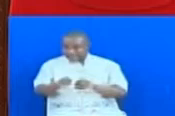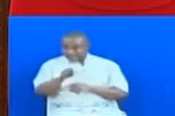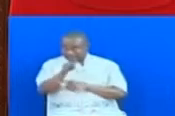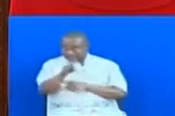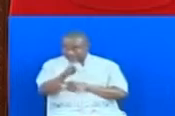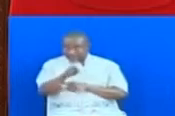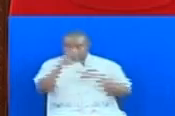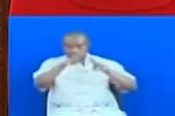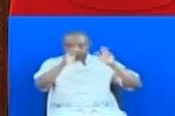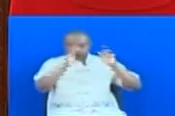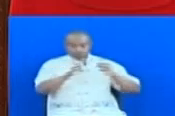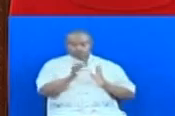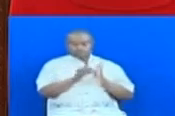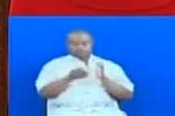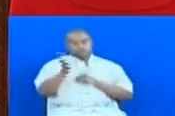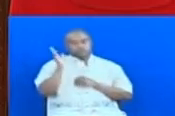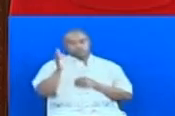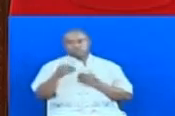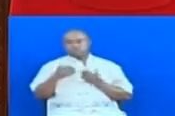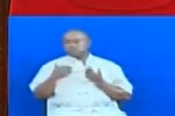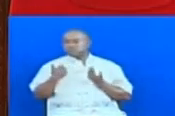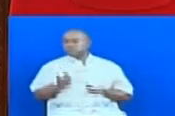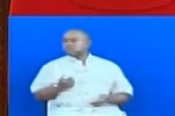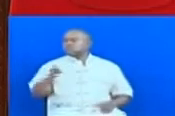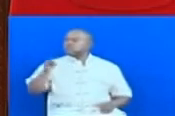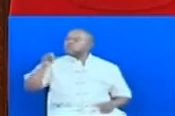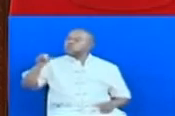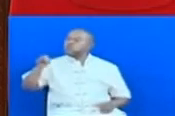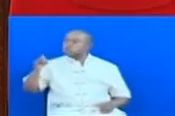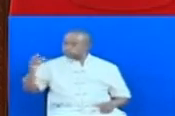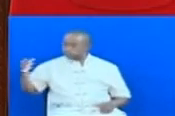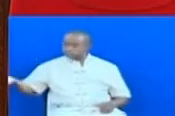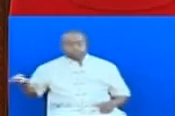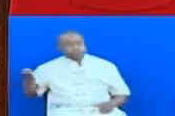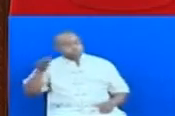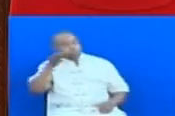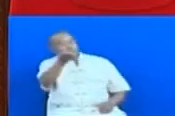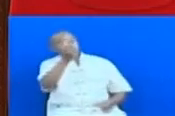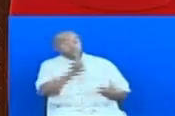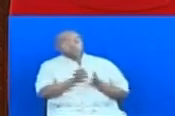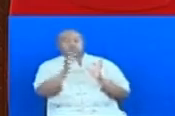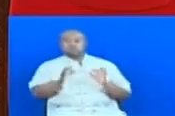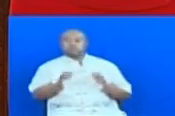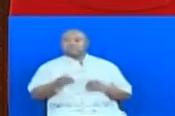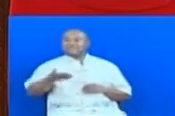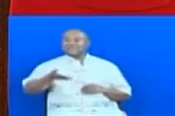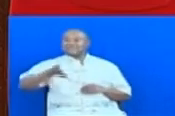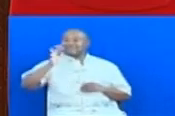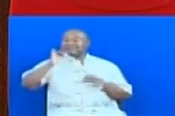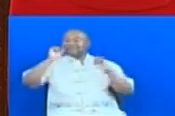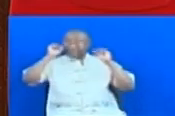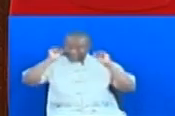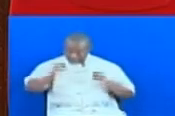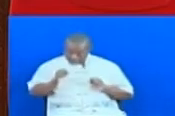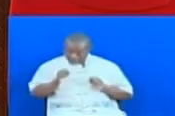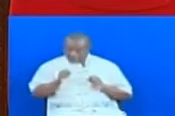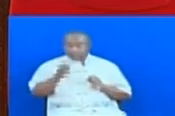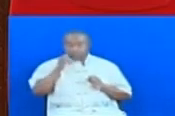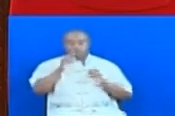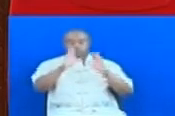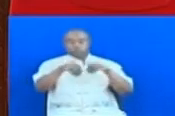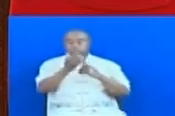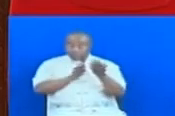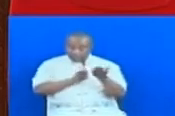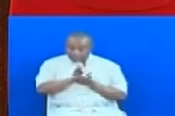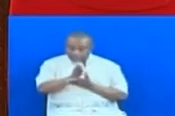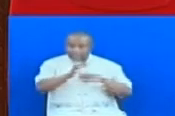CAG. Kwa maamuzi haya maana yake sasa tuko sawa sawa, kwamba hata serikali kiteki action kwamba bunge lako tukufu limeshapitia taarifa ya